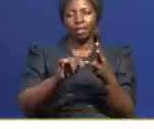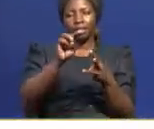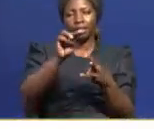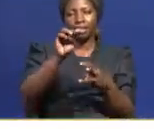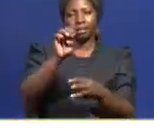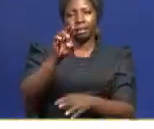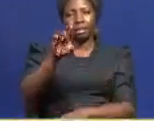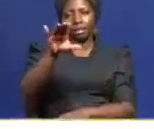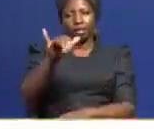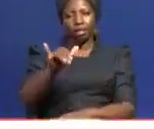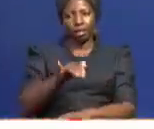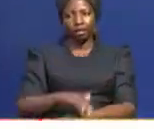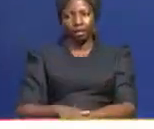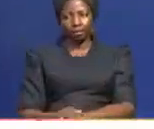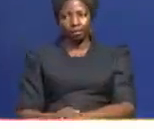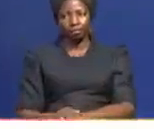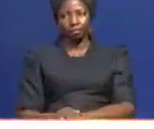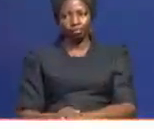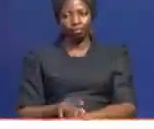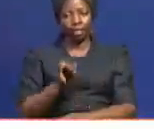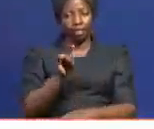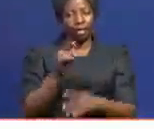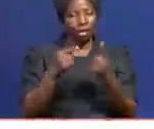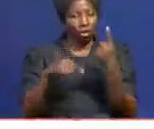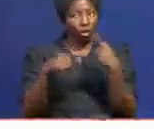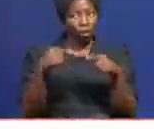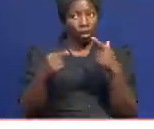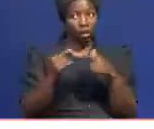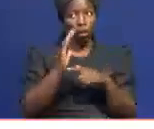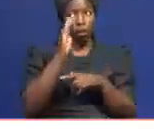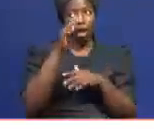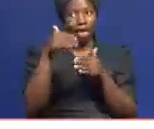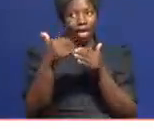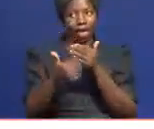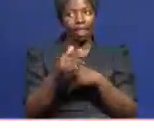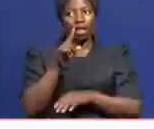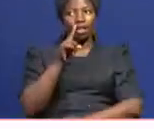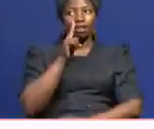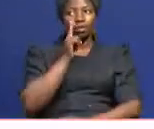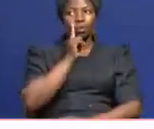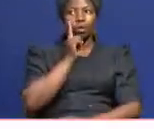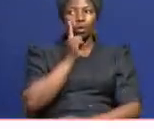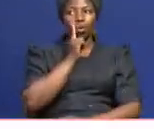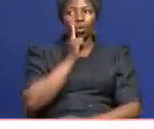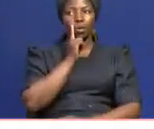Masi Wanjiru akaridhika na nafasi ya tatu. Mashindano hayo yatakamilika hapo kesho.